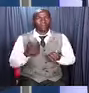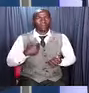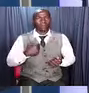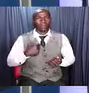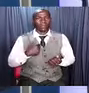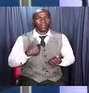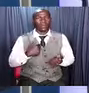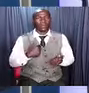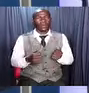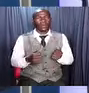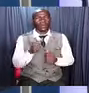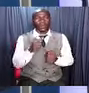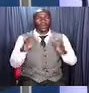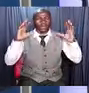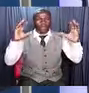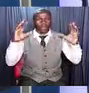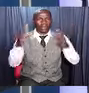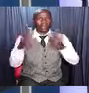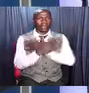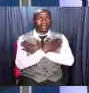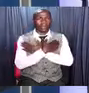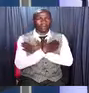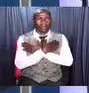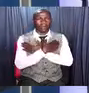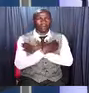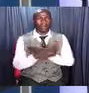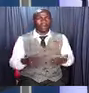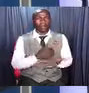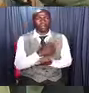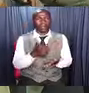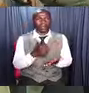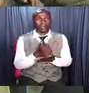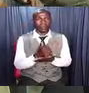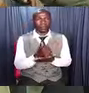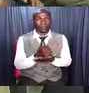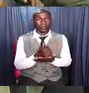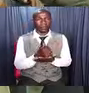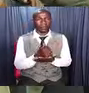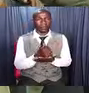Ni upendo wa namna gani? It's great love. Amen. Amen.